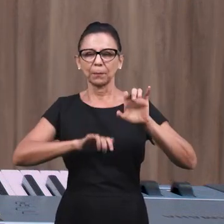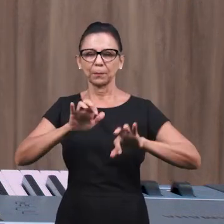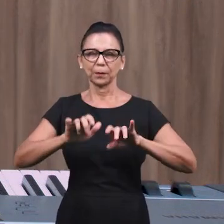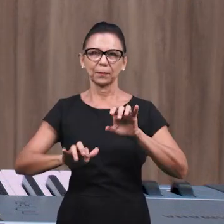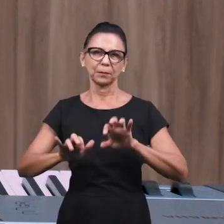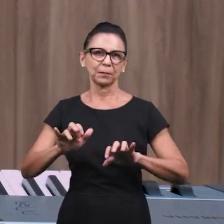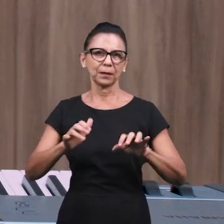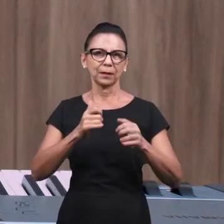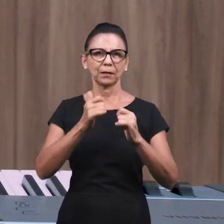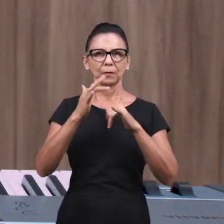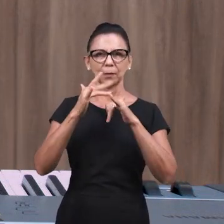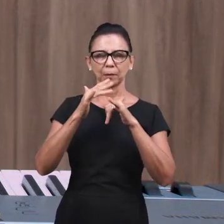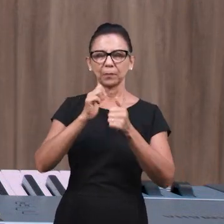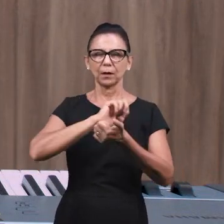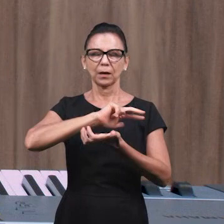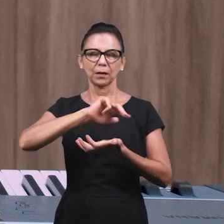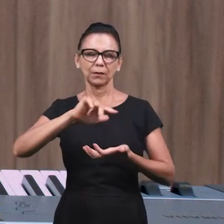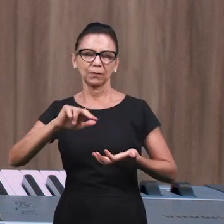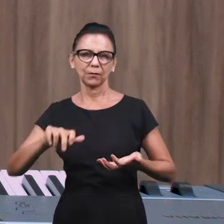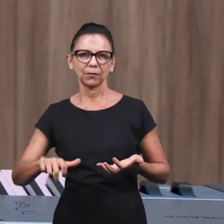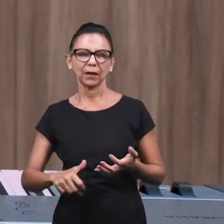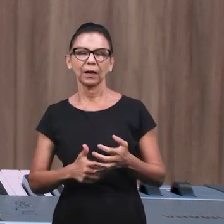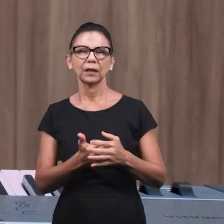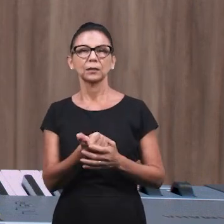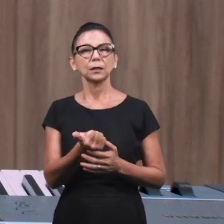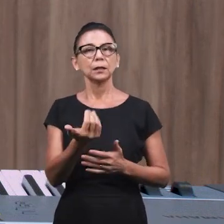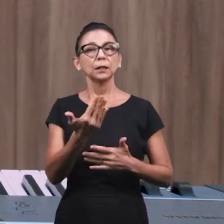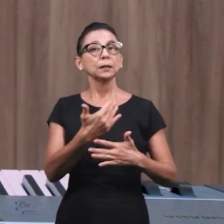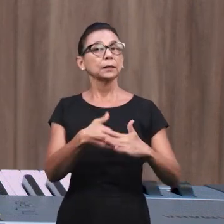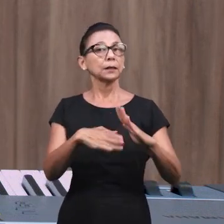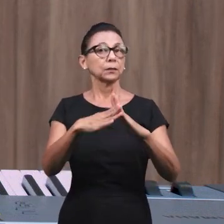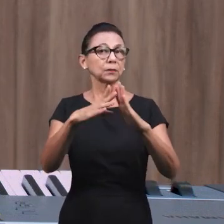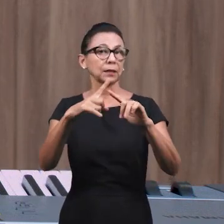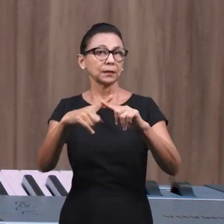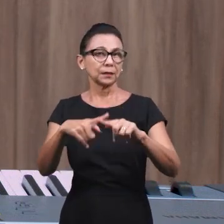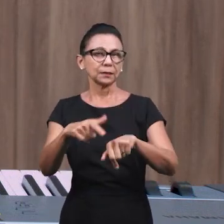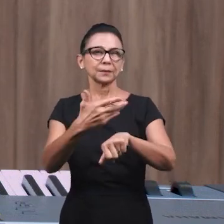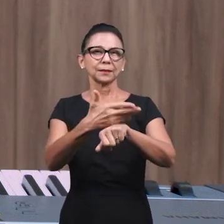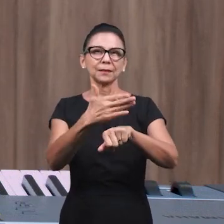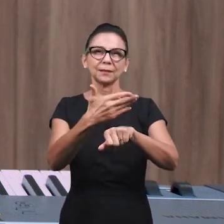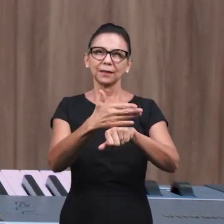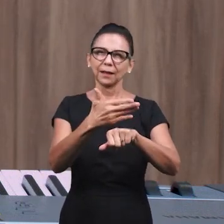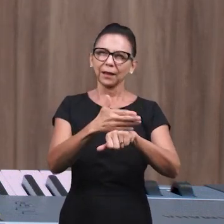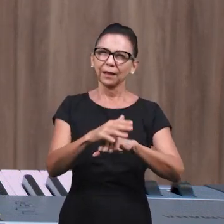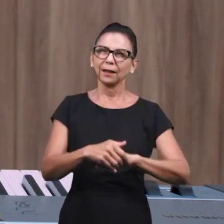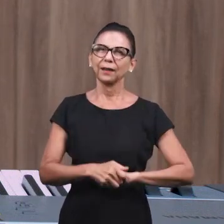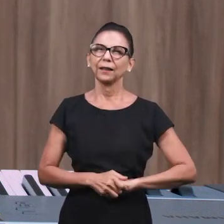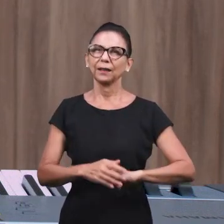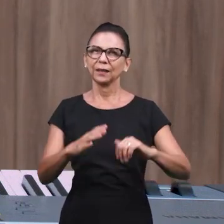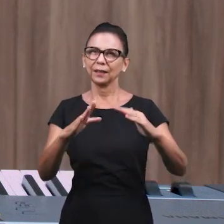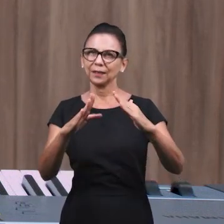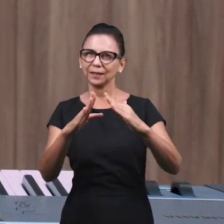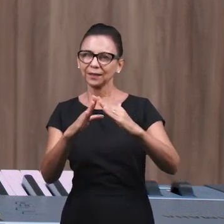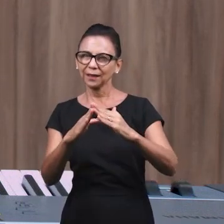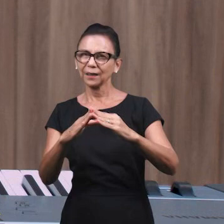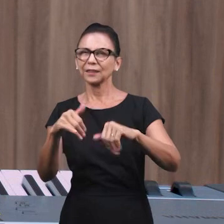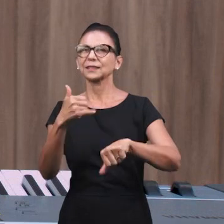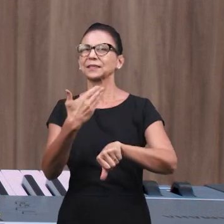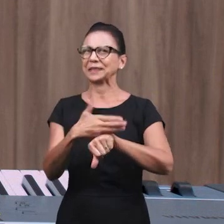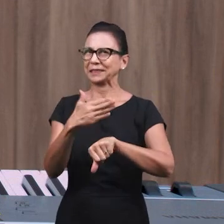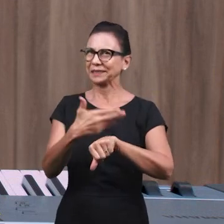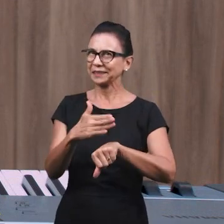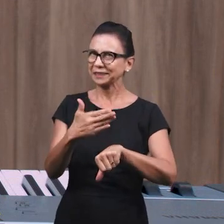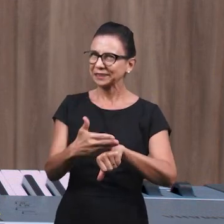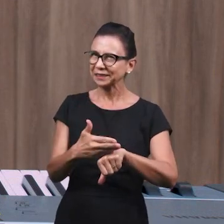vous jouez dans les églises, avant le culte, après le culte, le moment de l'assistance, dans votre maison, dans le culte